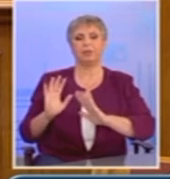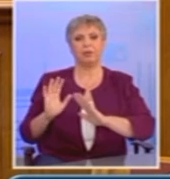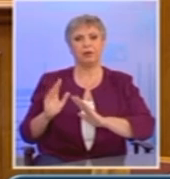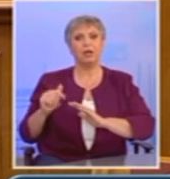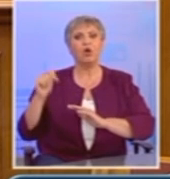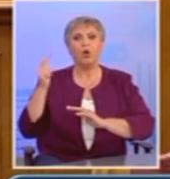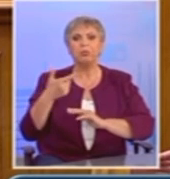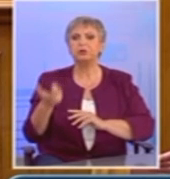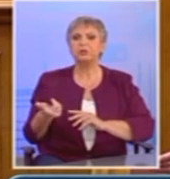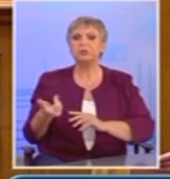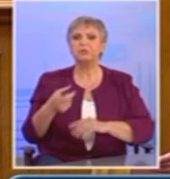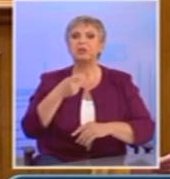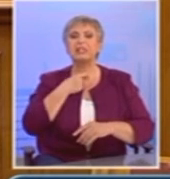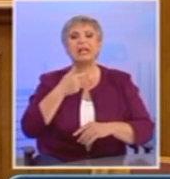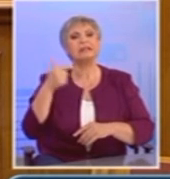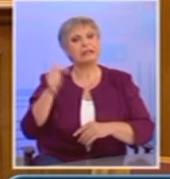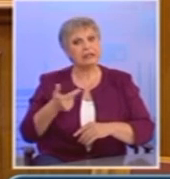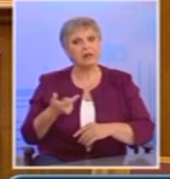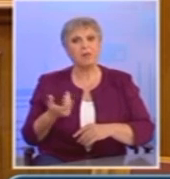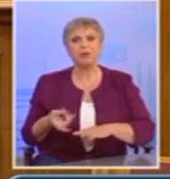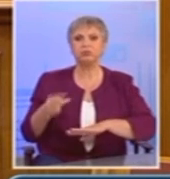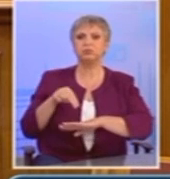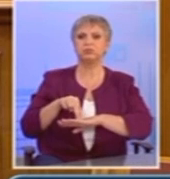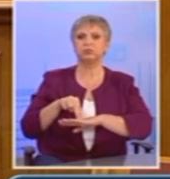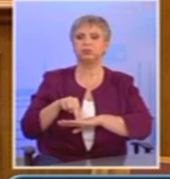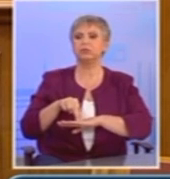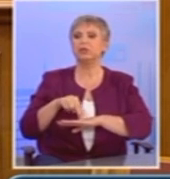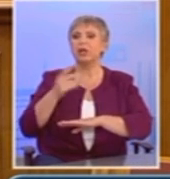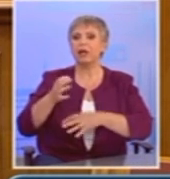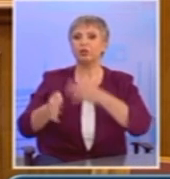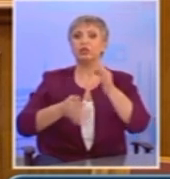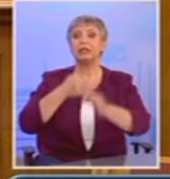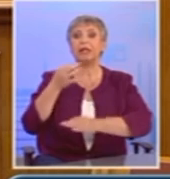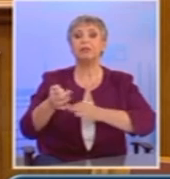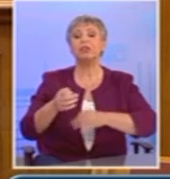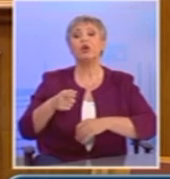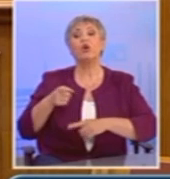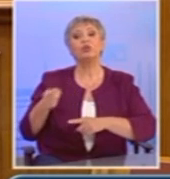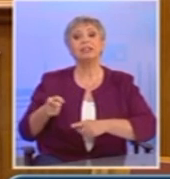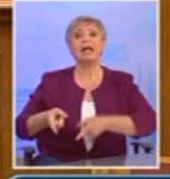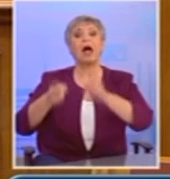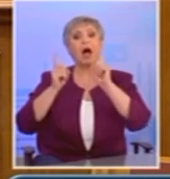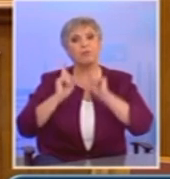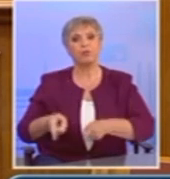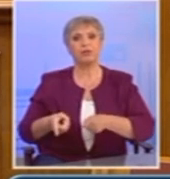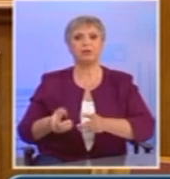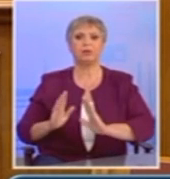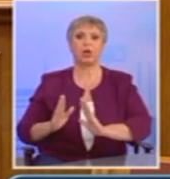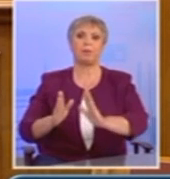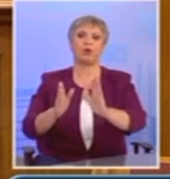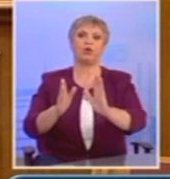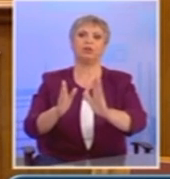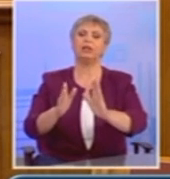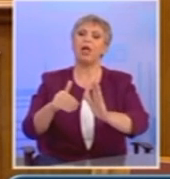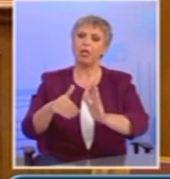Κοινοβουλίου για να μπορέσετε προφανώς να πείσετε ότι είστε αποφασισμένος να προχωρήσετε σε μια